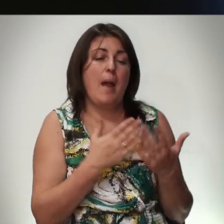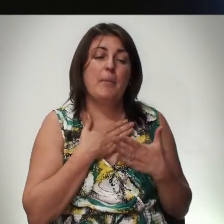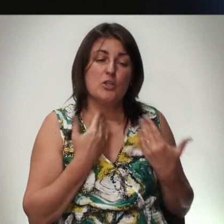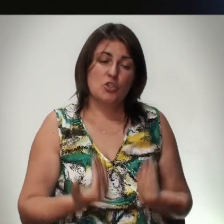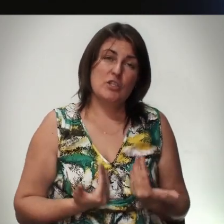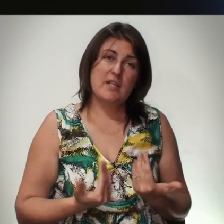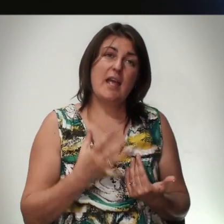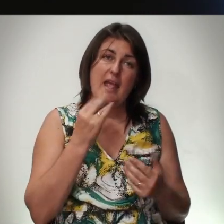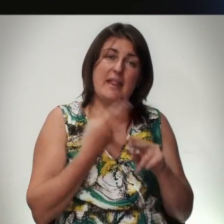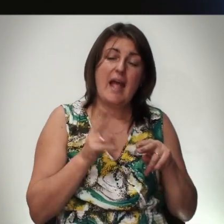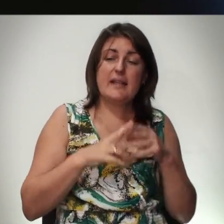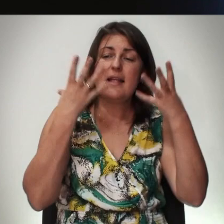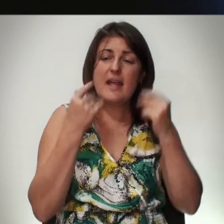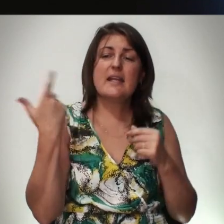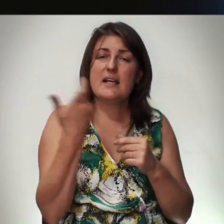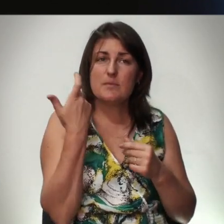И